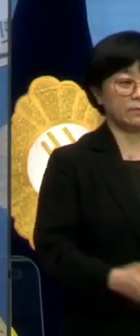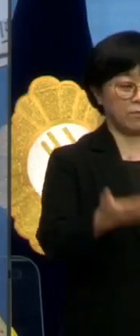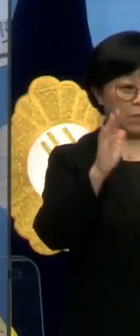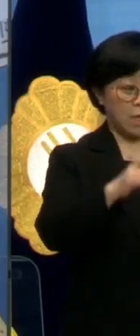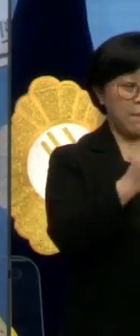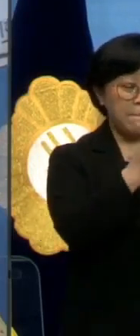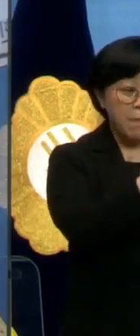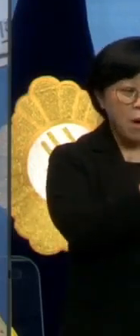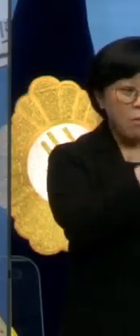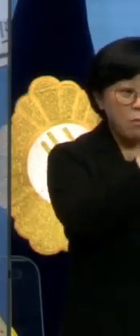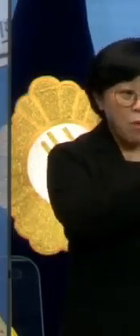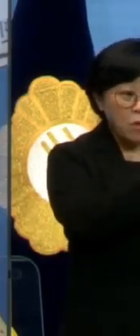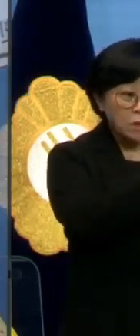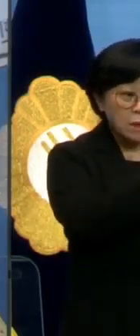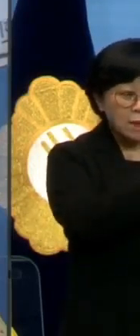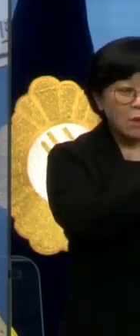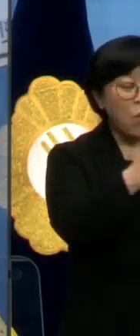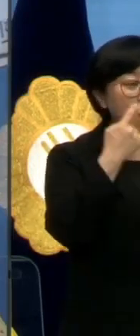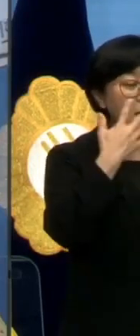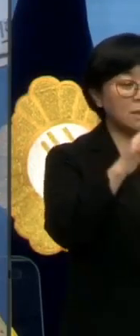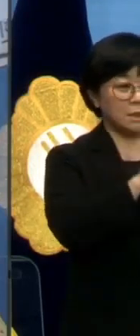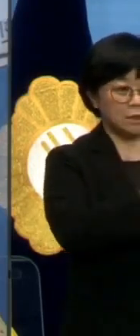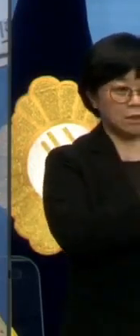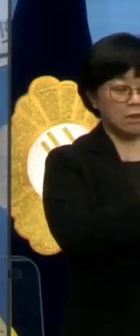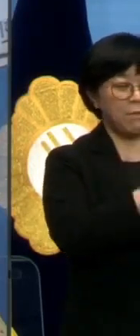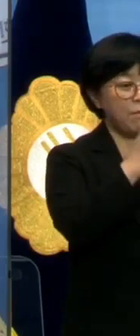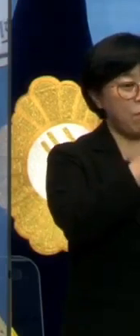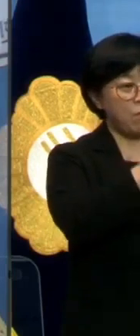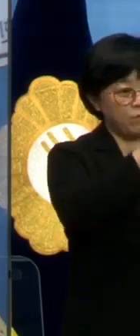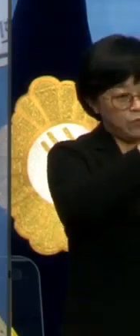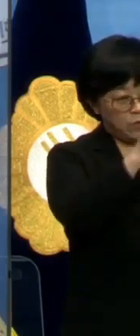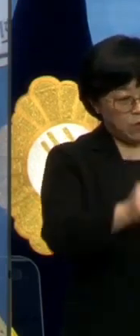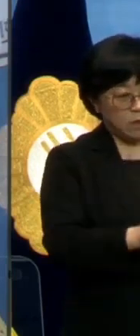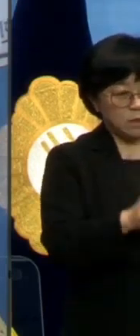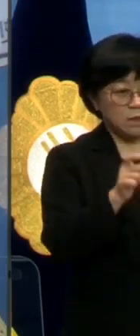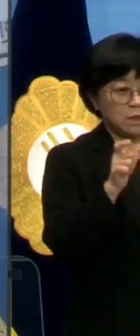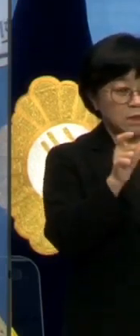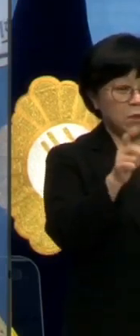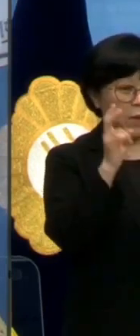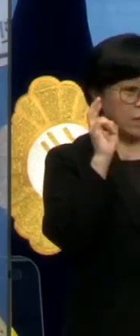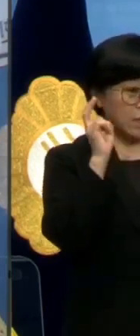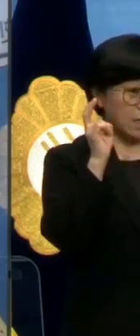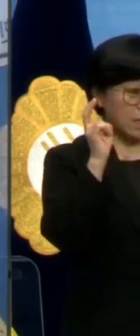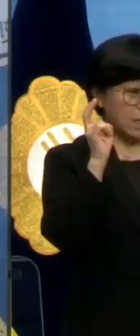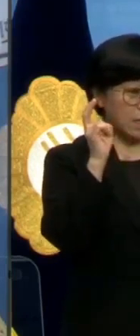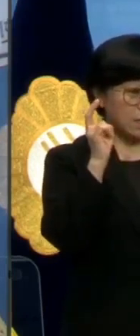그러나 입법 취지를 간명하게 드러내는 법률 명칭에서 기업은